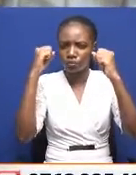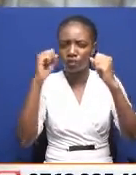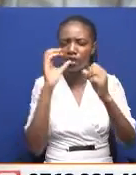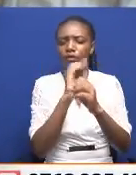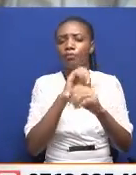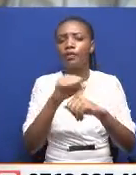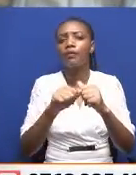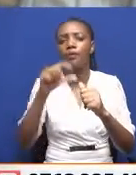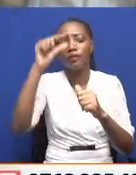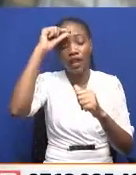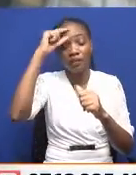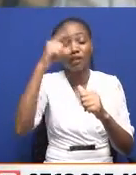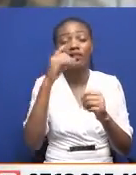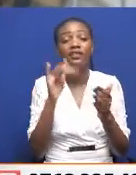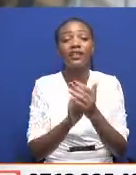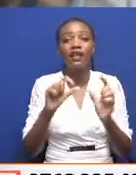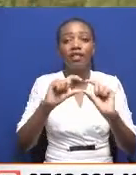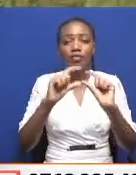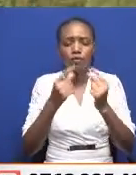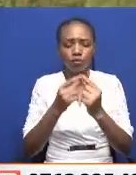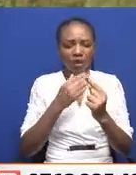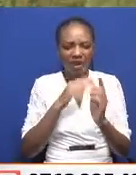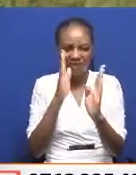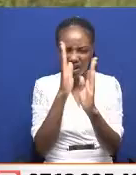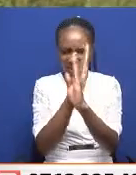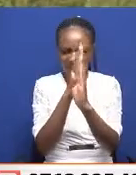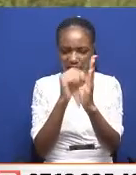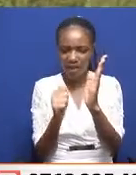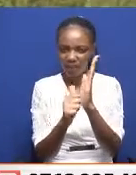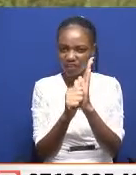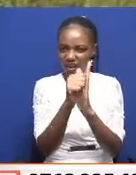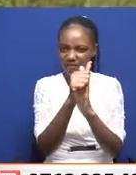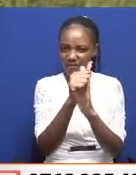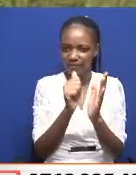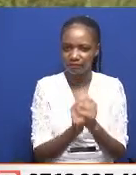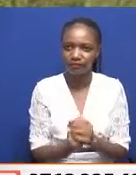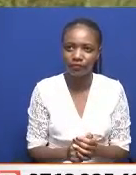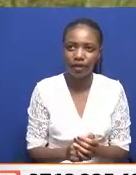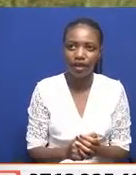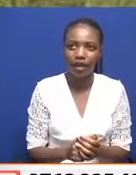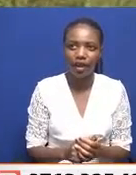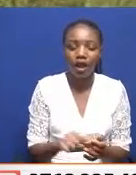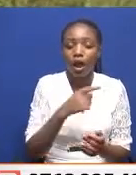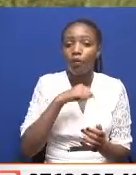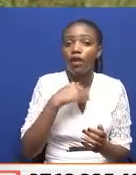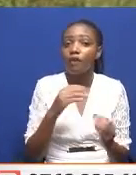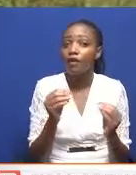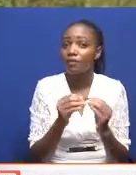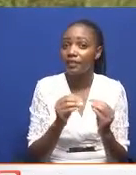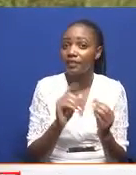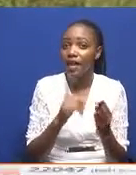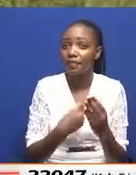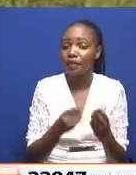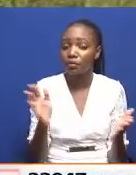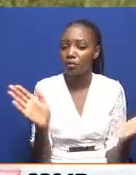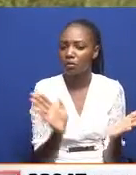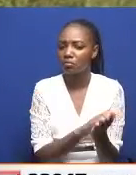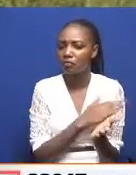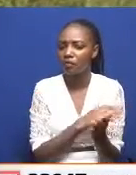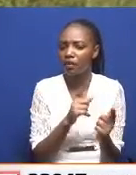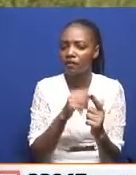kutaja kuwa kundi hilo lina nia fiche. Sisi tulikuwa na makao lakini tukapigwa, tukafukuzwa kutoka makazi